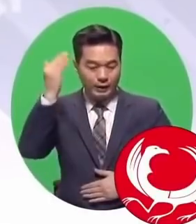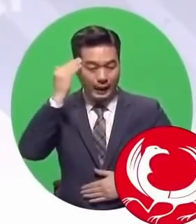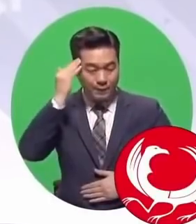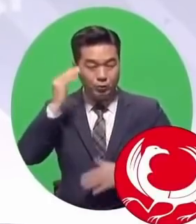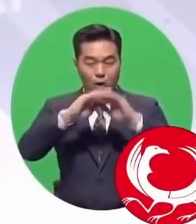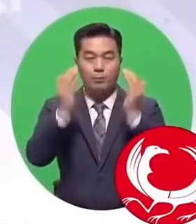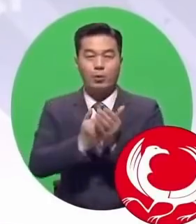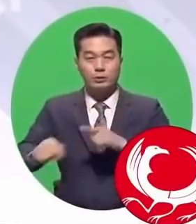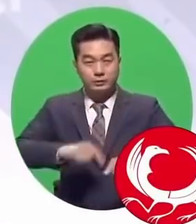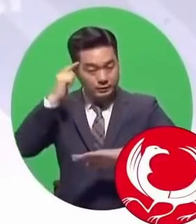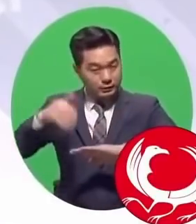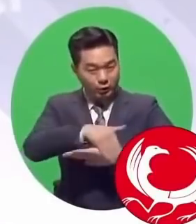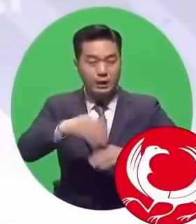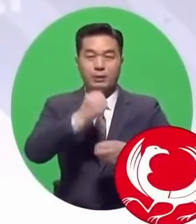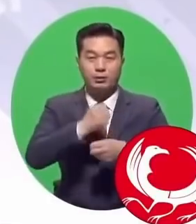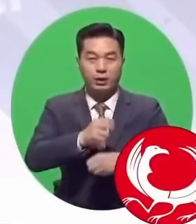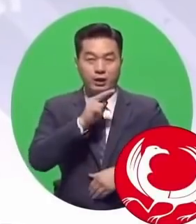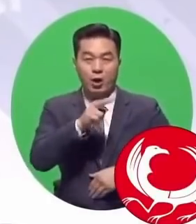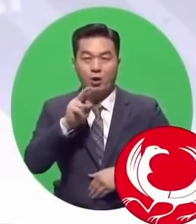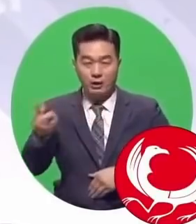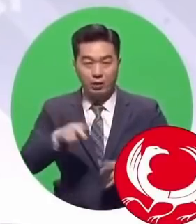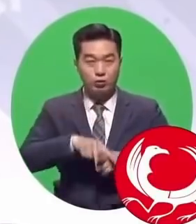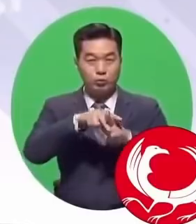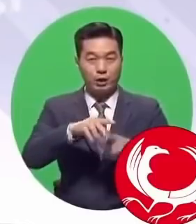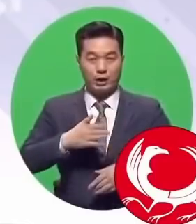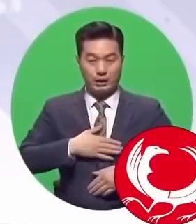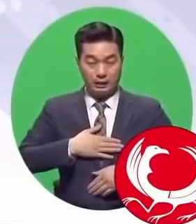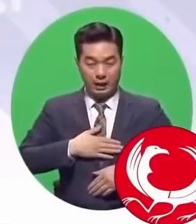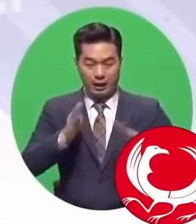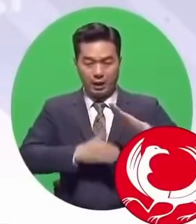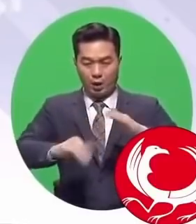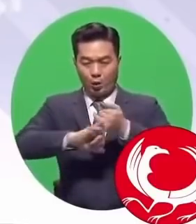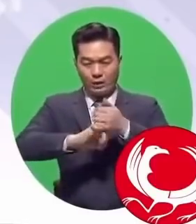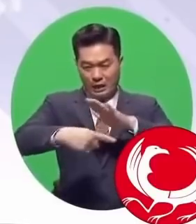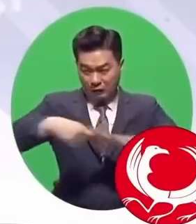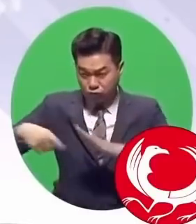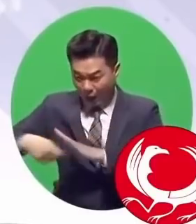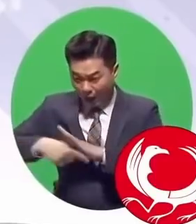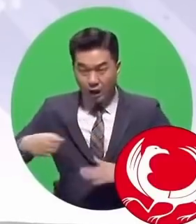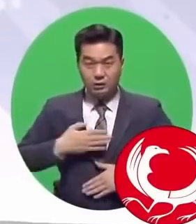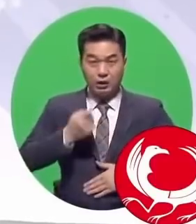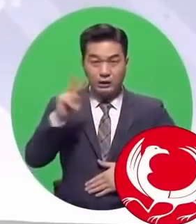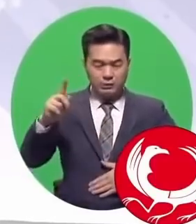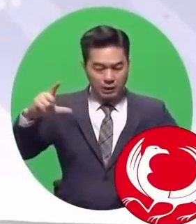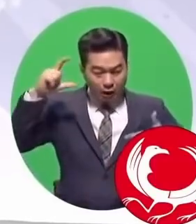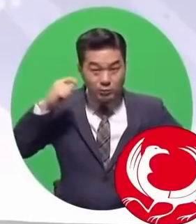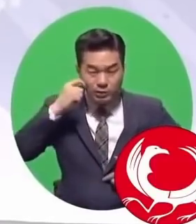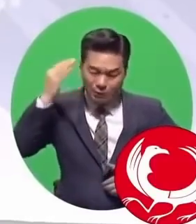대한민국의 모든 정책을 만들었는데 여야 후보가 내 공약을 도둑질하고 저를 테레비에 못 나오게 하는 이유는